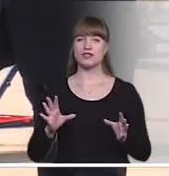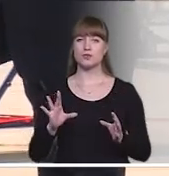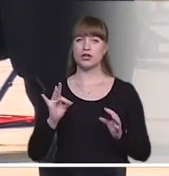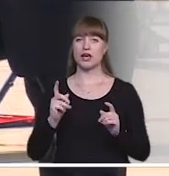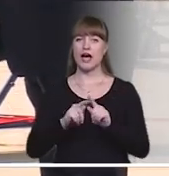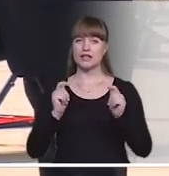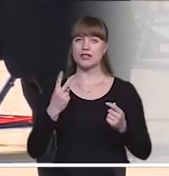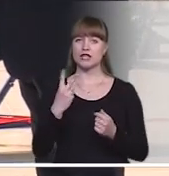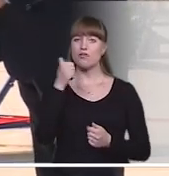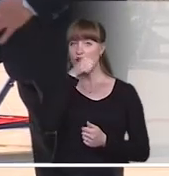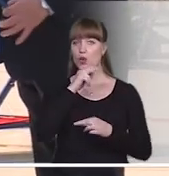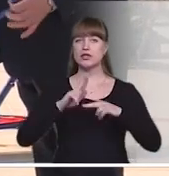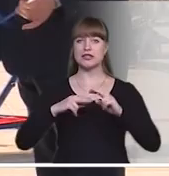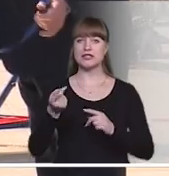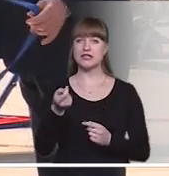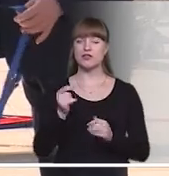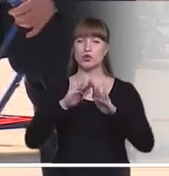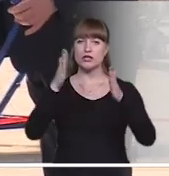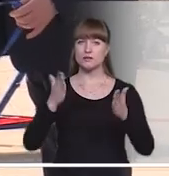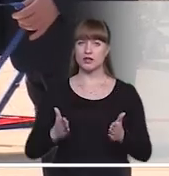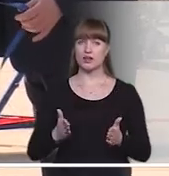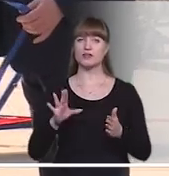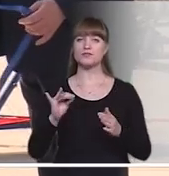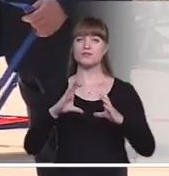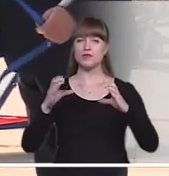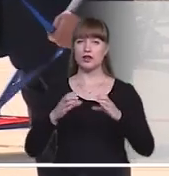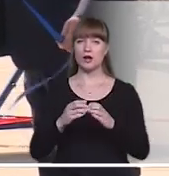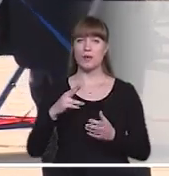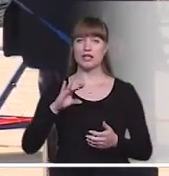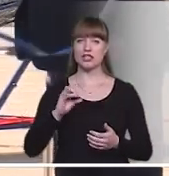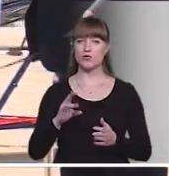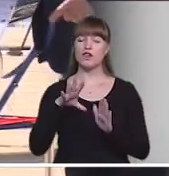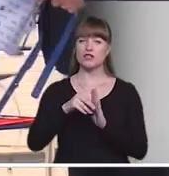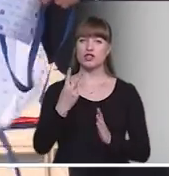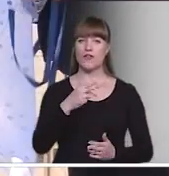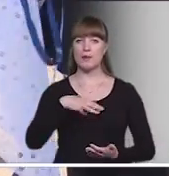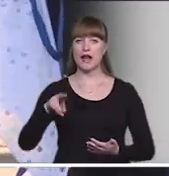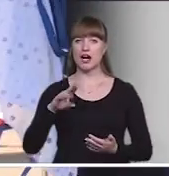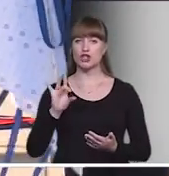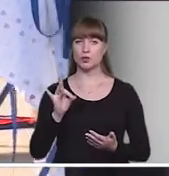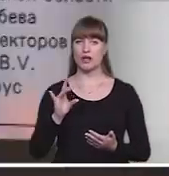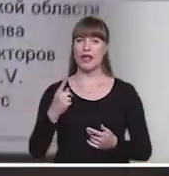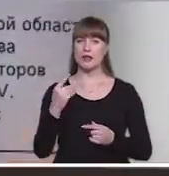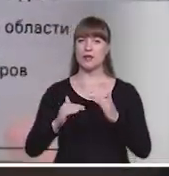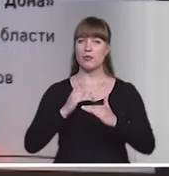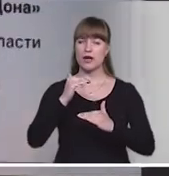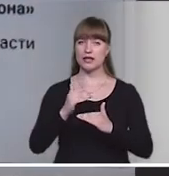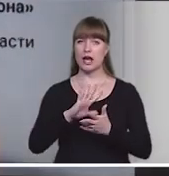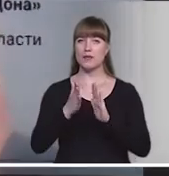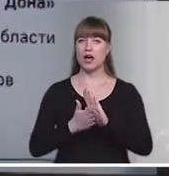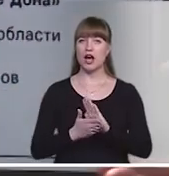всего 2 года. В строительство зернового терминала компания «Луис Дрейфус» вложила 2 миллиарда рублей. На первом этапе объем